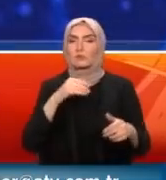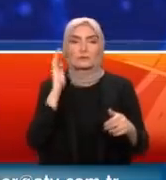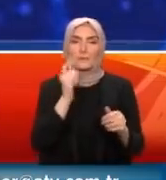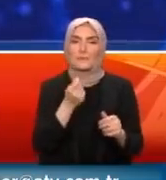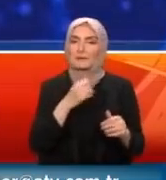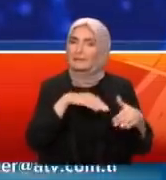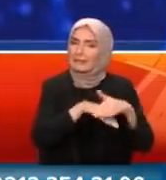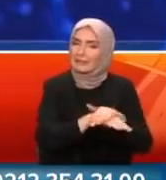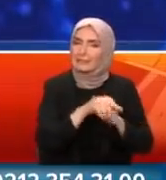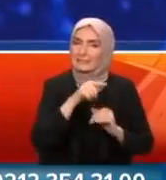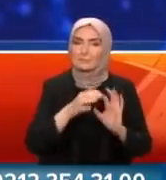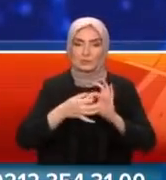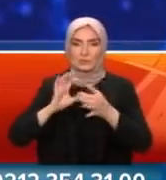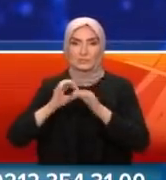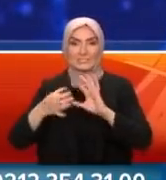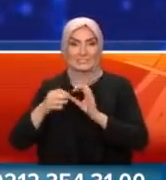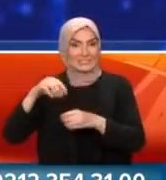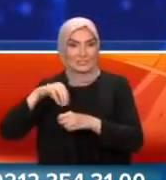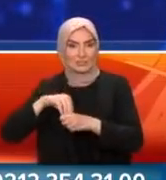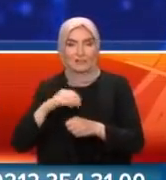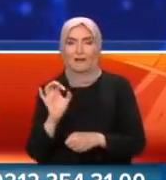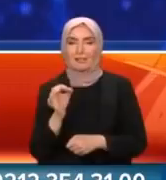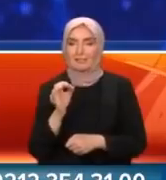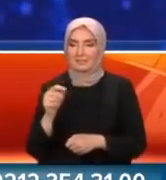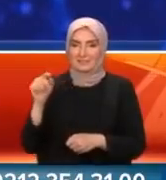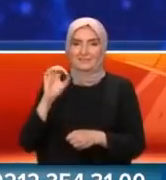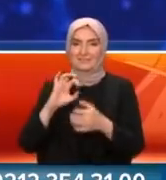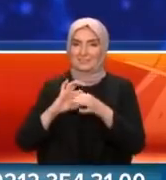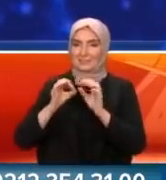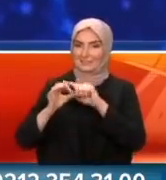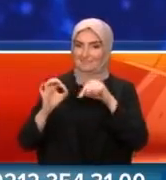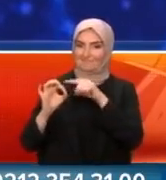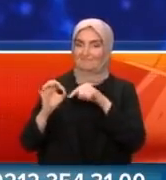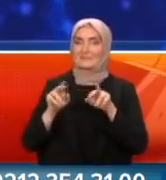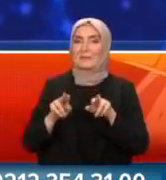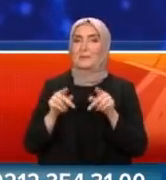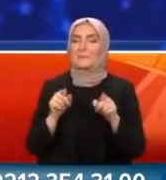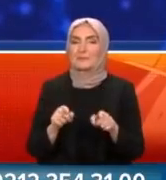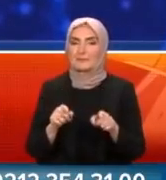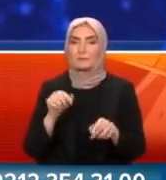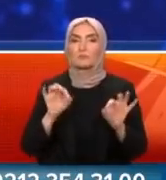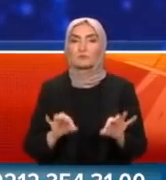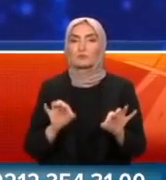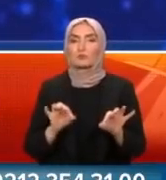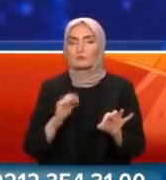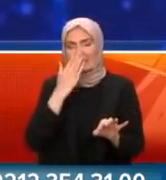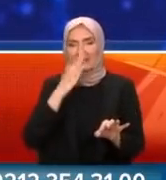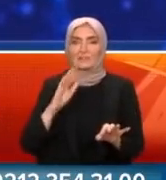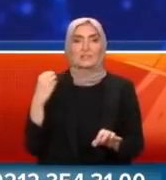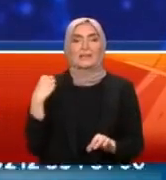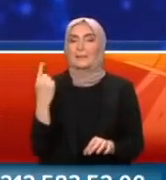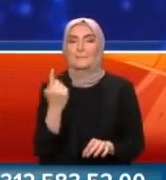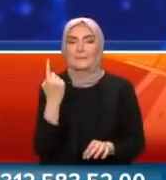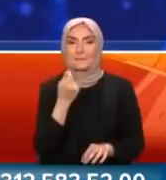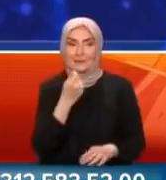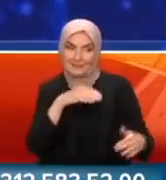altın halkasıdır bugün burada sadece yeni bir yatırıma başlamanın sevincini